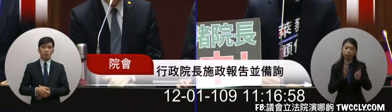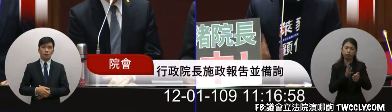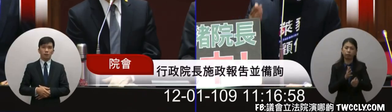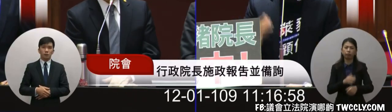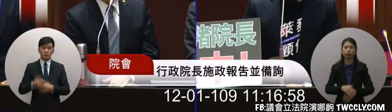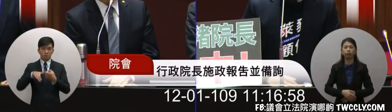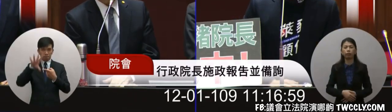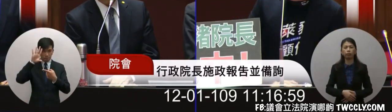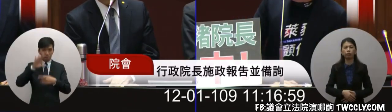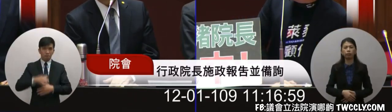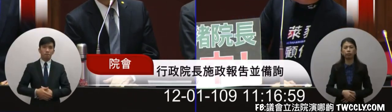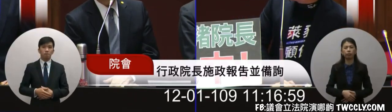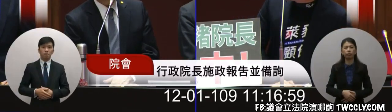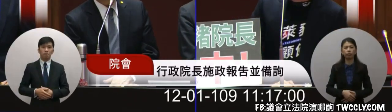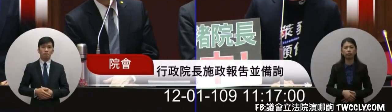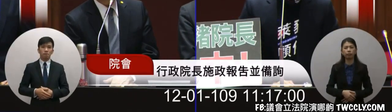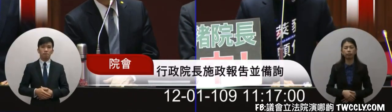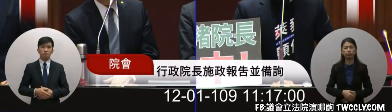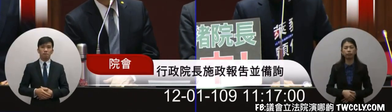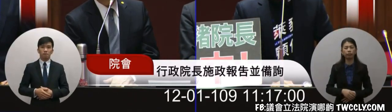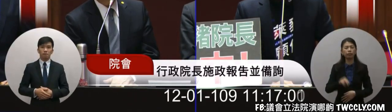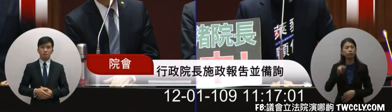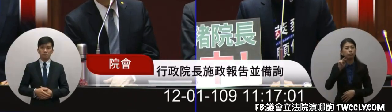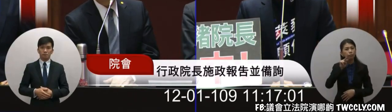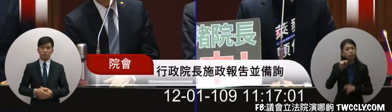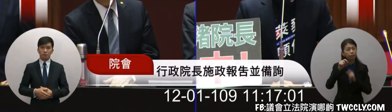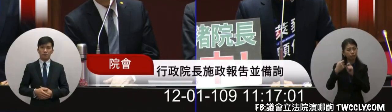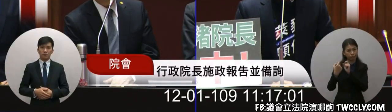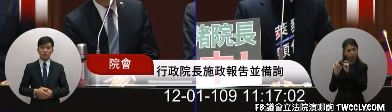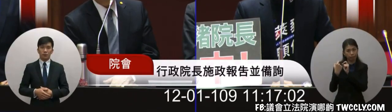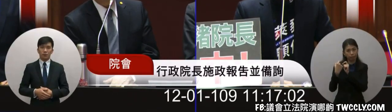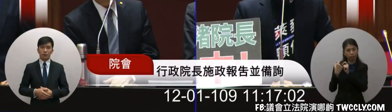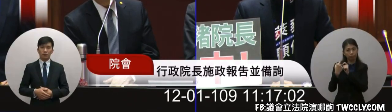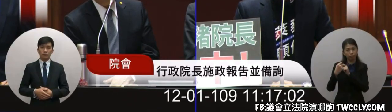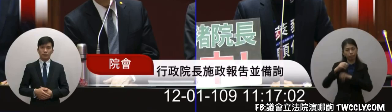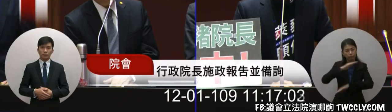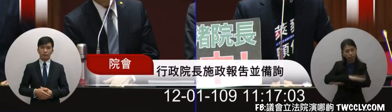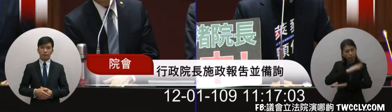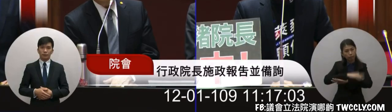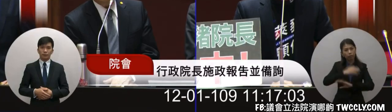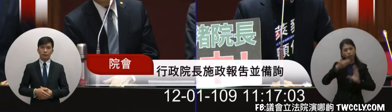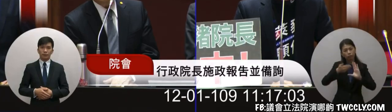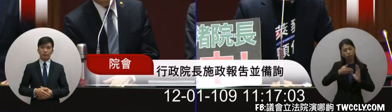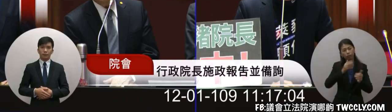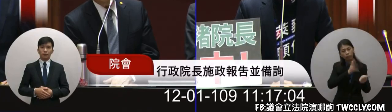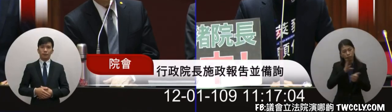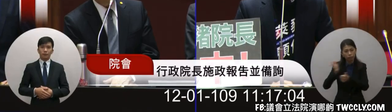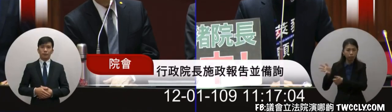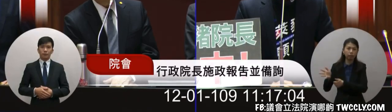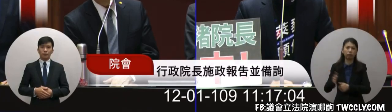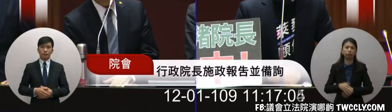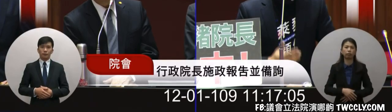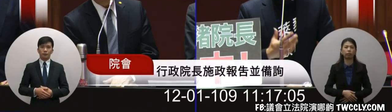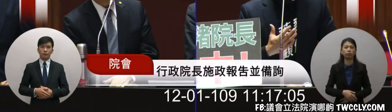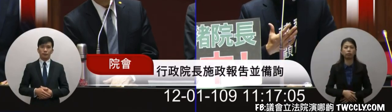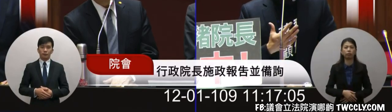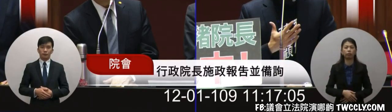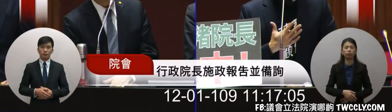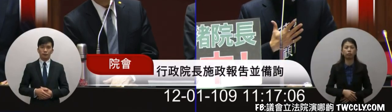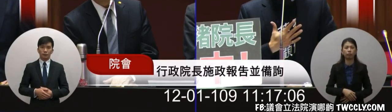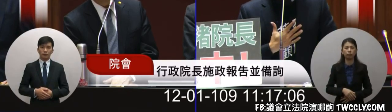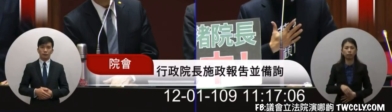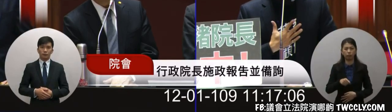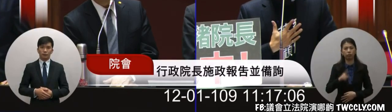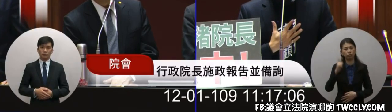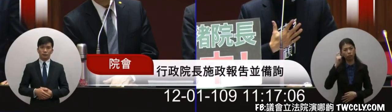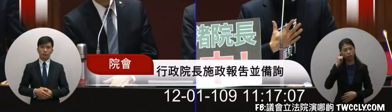哈， 来，我们看到最近有媒体做民调啊，我想最后院长，也许您觉得